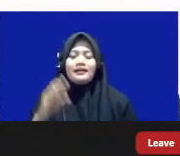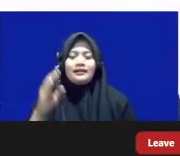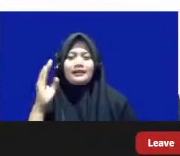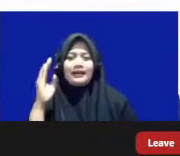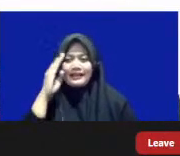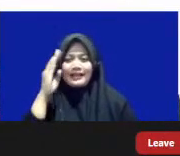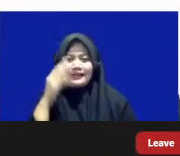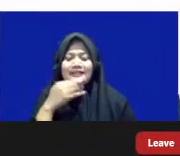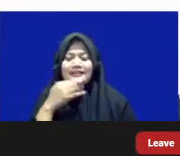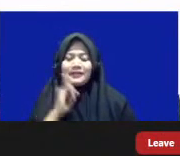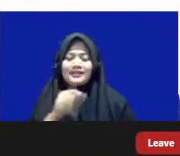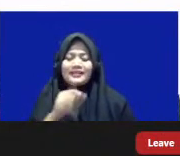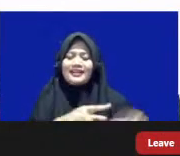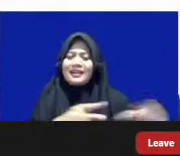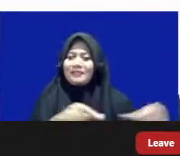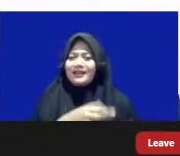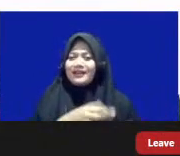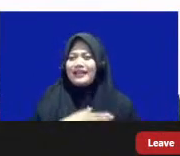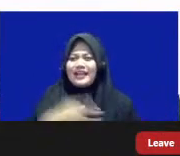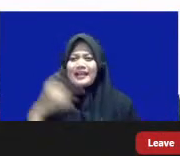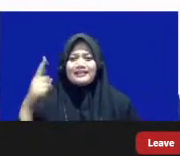di lapangan, saya sering